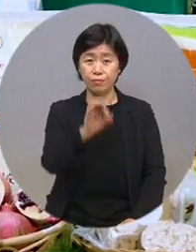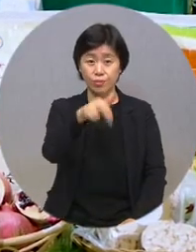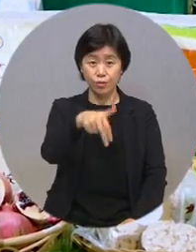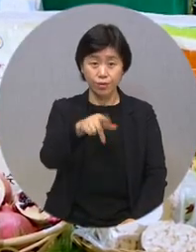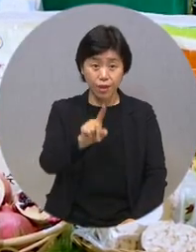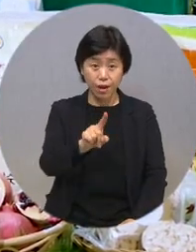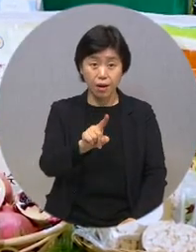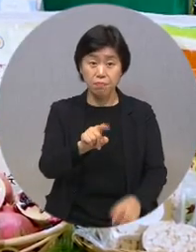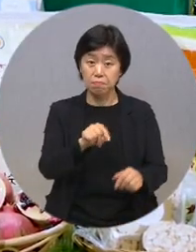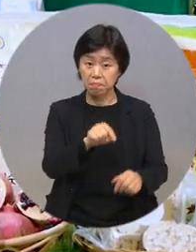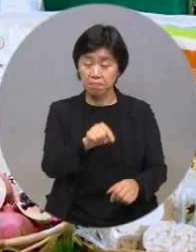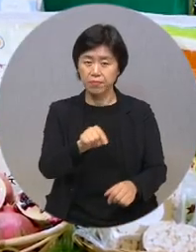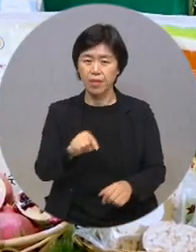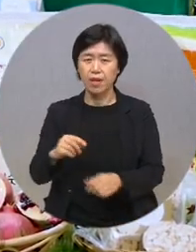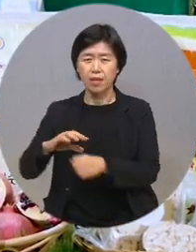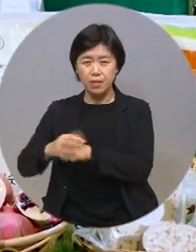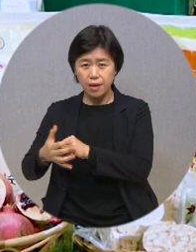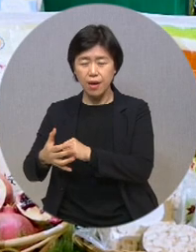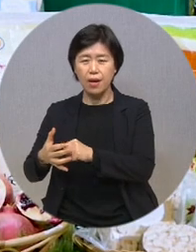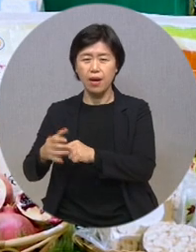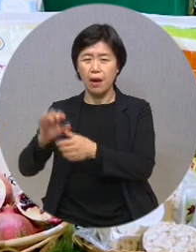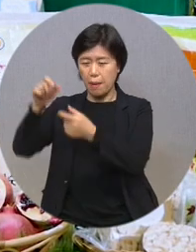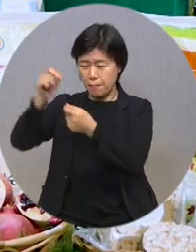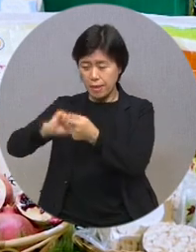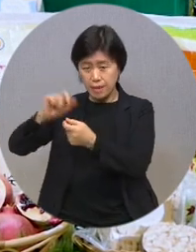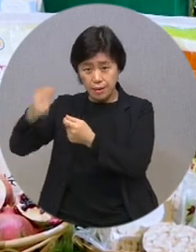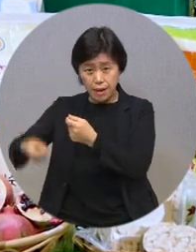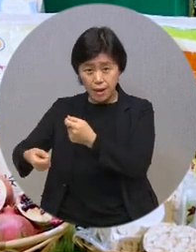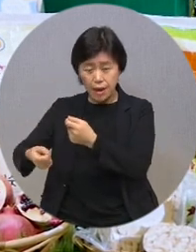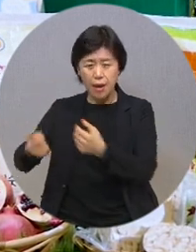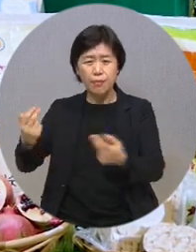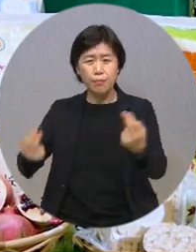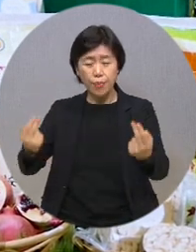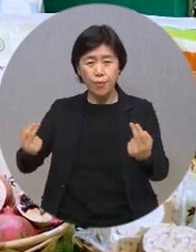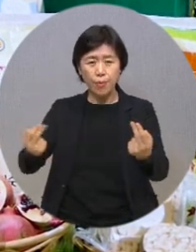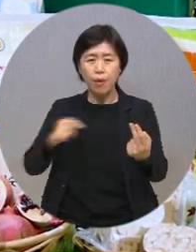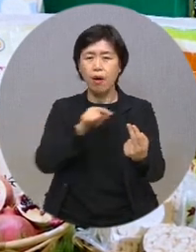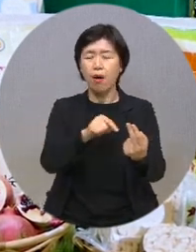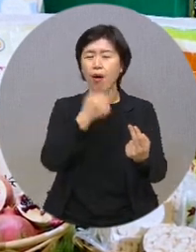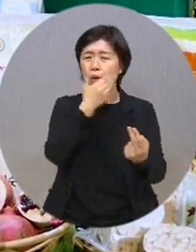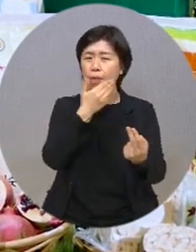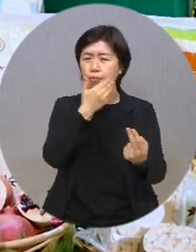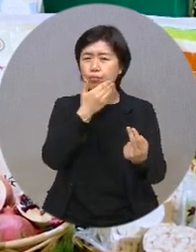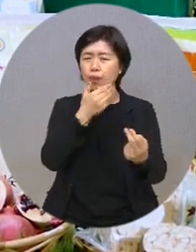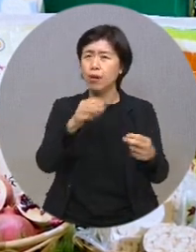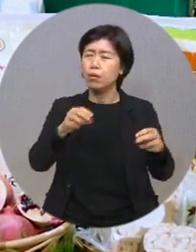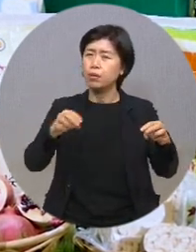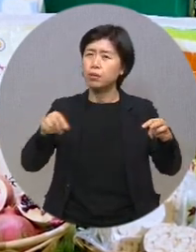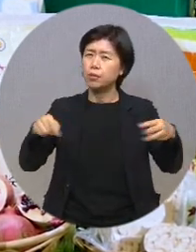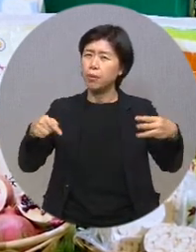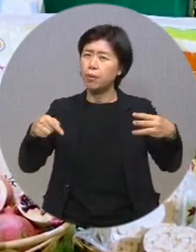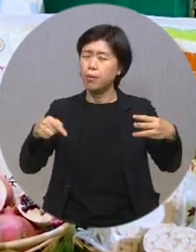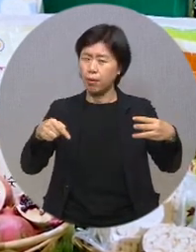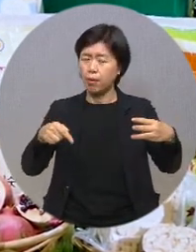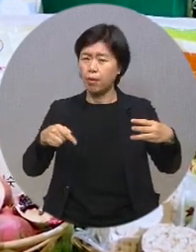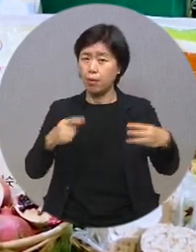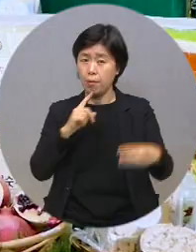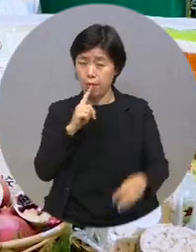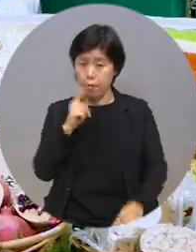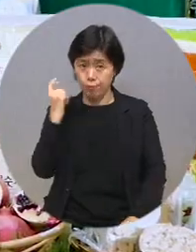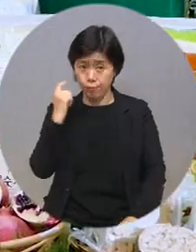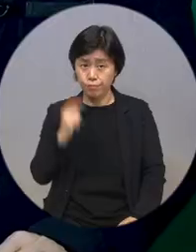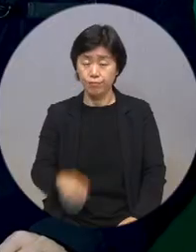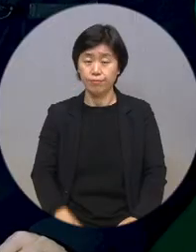네. 사과나 바나나보다 칼슘이 10배가 많고 비타민도 3배? 네. 3배 넘게 있다고. 아, 네, 맞습니다.